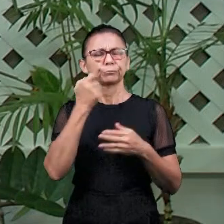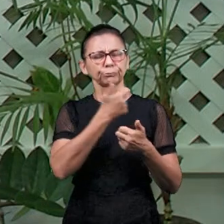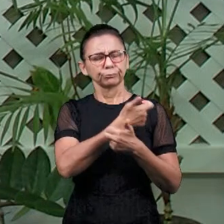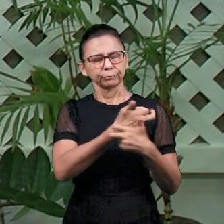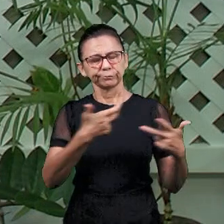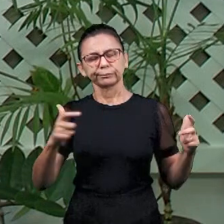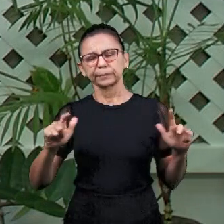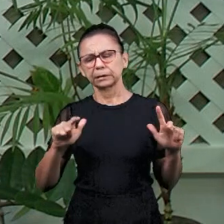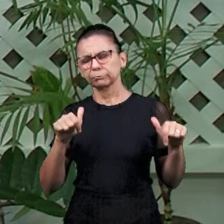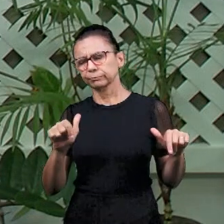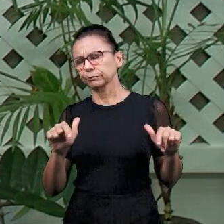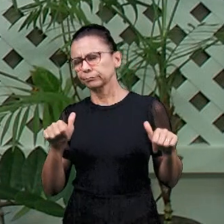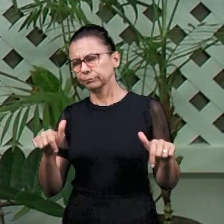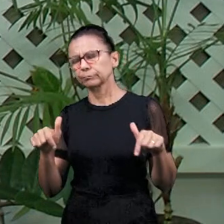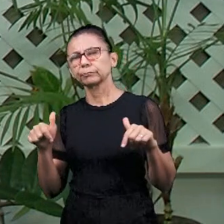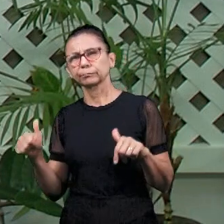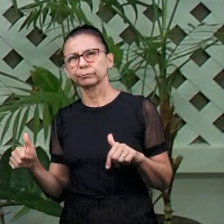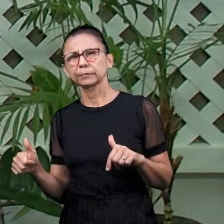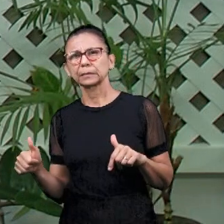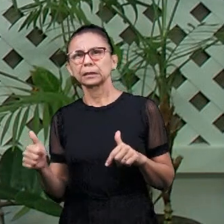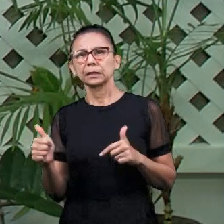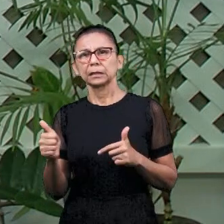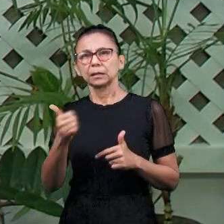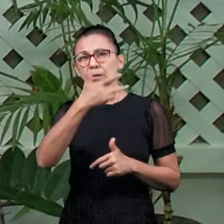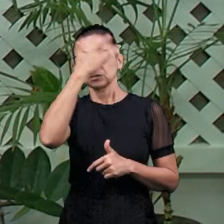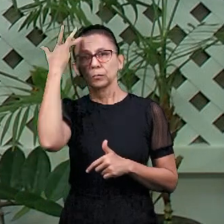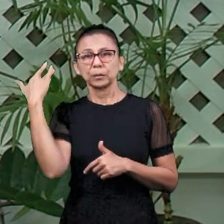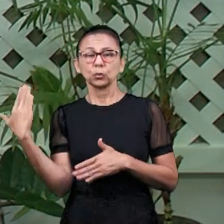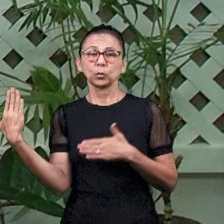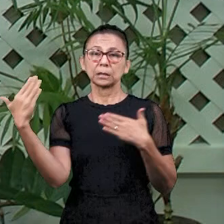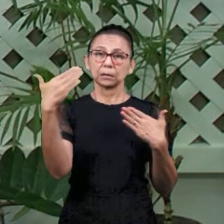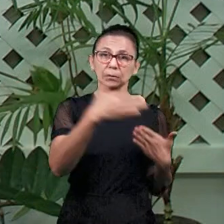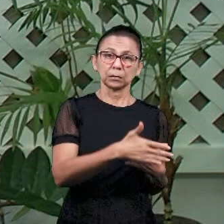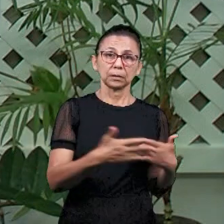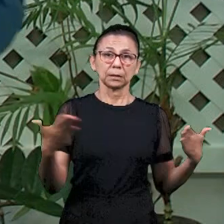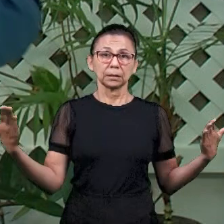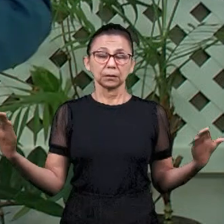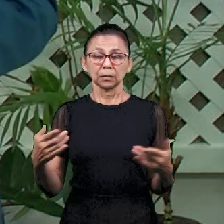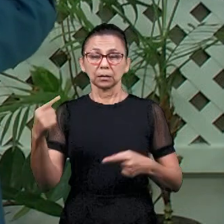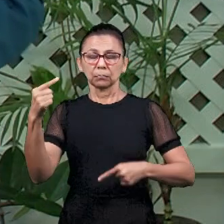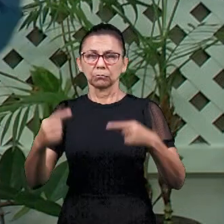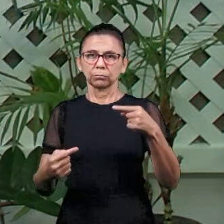personnes qui veulent intervenir dans la vie de l'Église dans le salut. L'anathème,